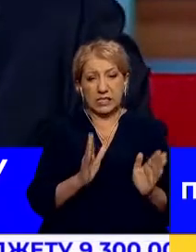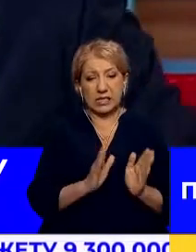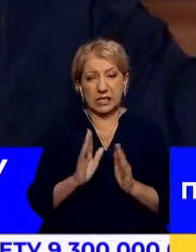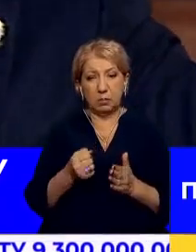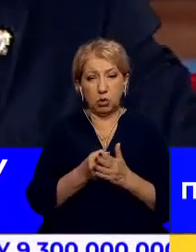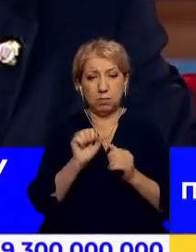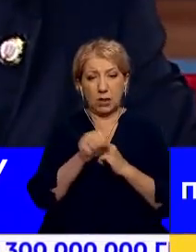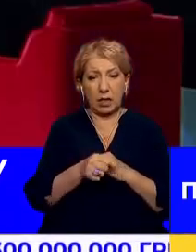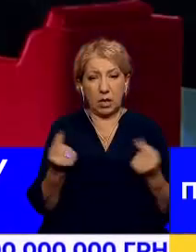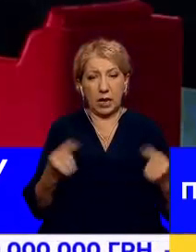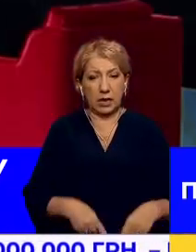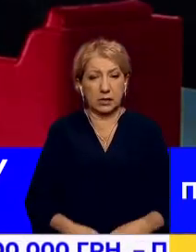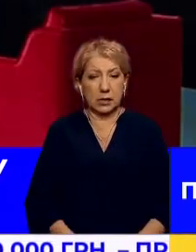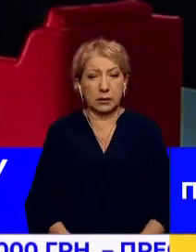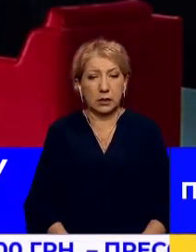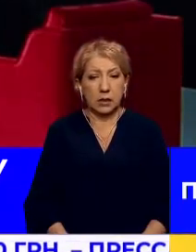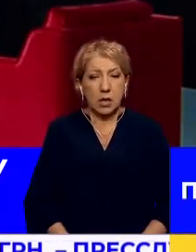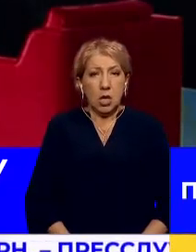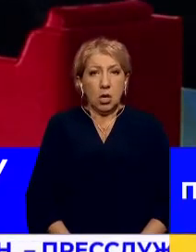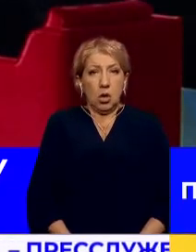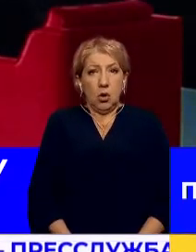до подолання кризи. Да.